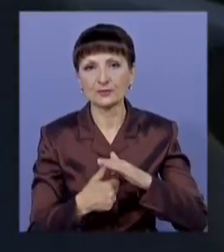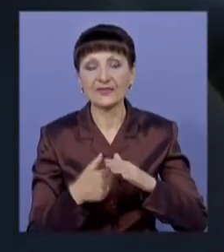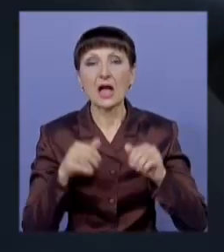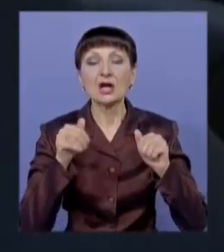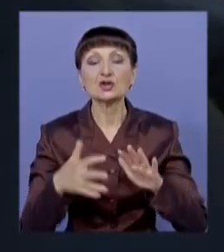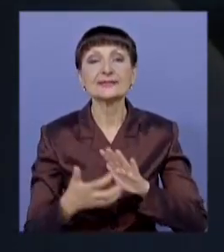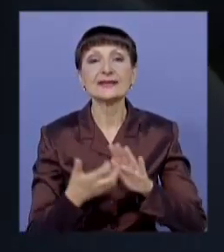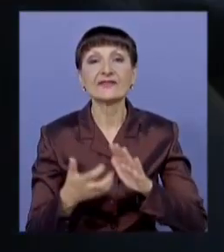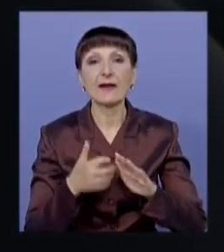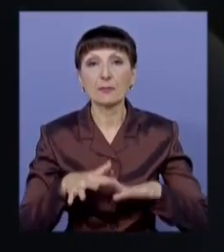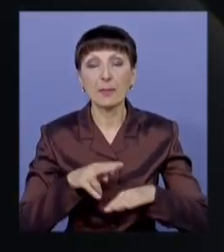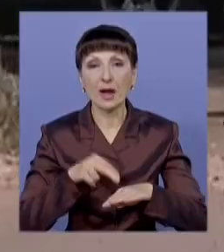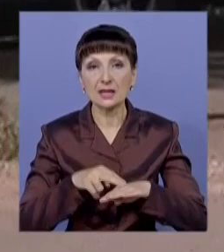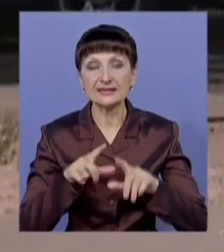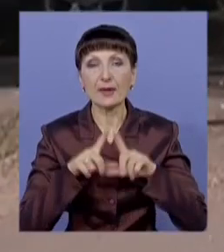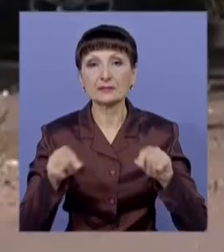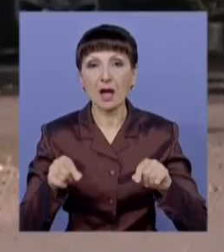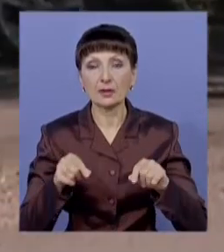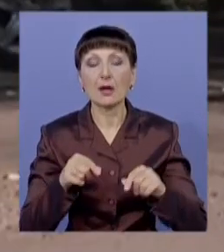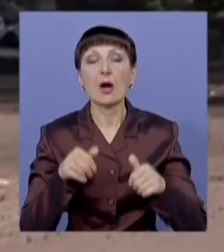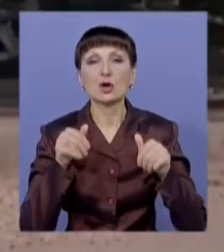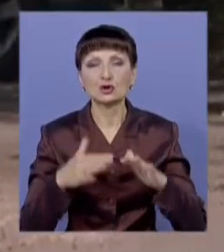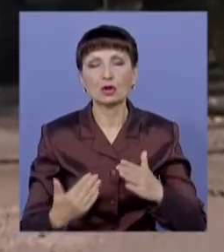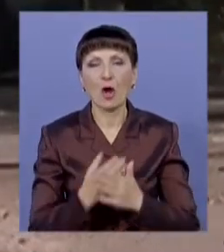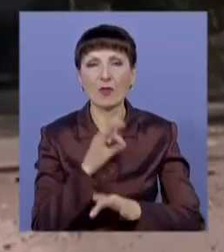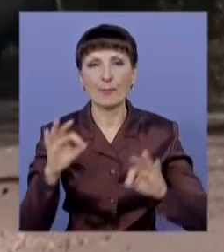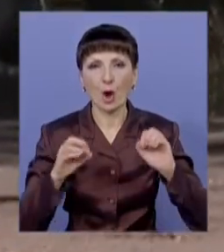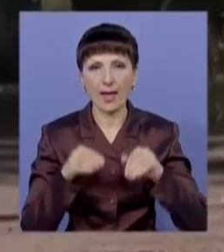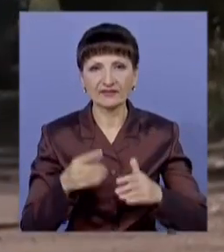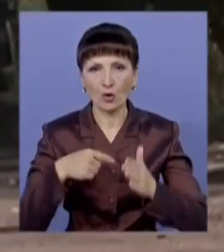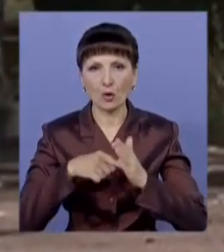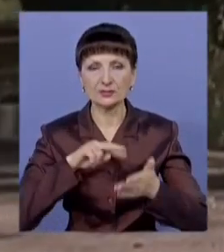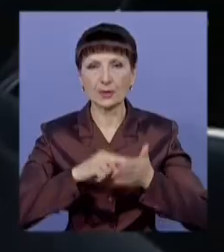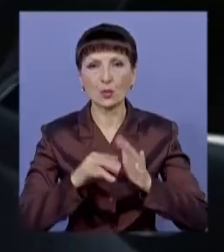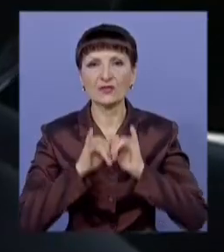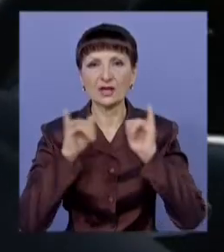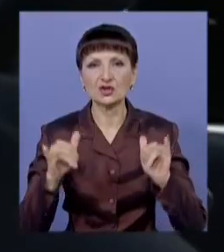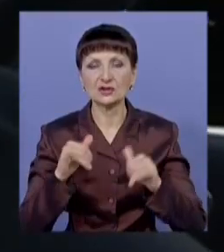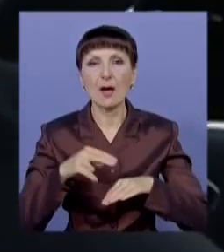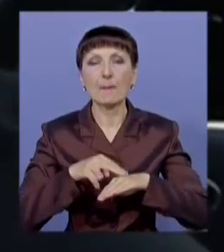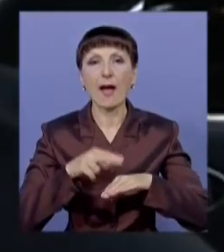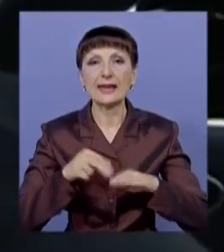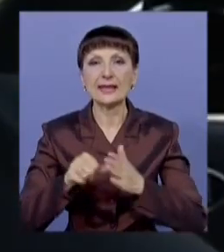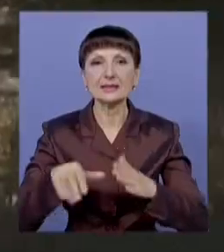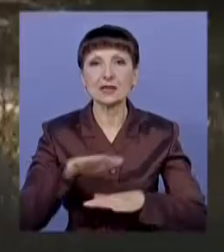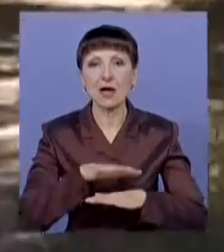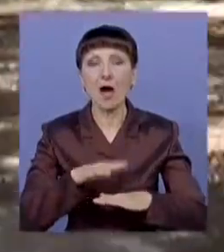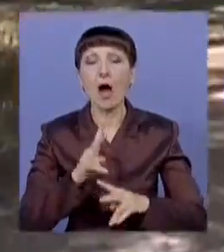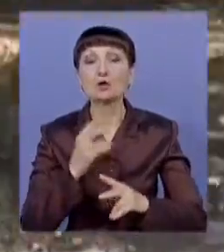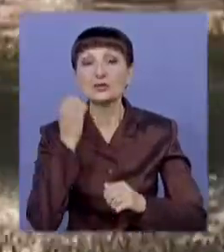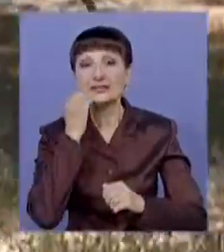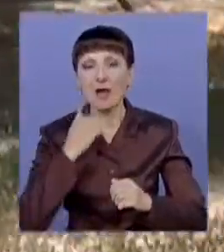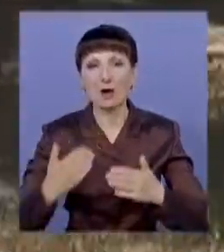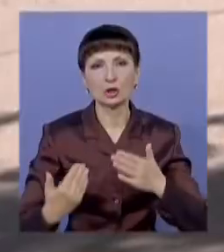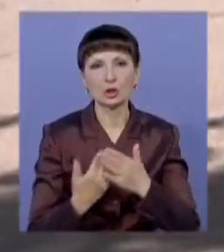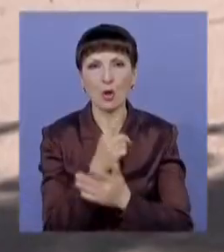опорных пунктов в департаменте полиции намерены при помощи нового проекта. В городе планируют увеличить число отделений участковых, а имеющиеся